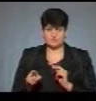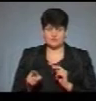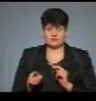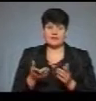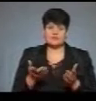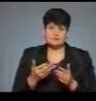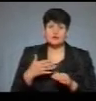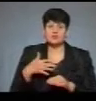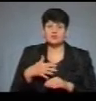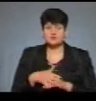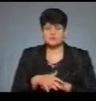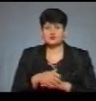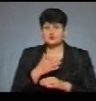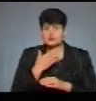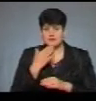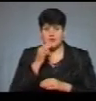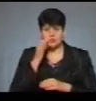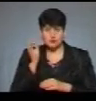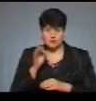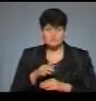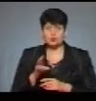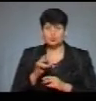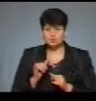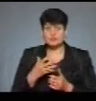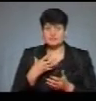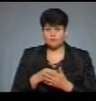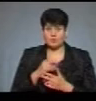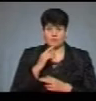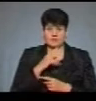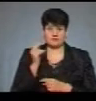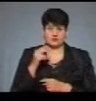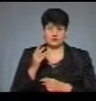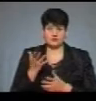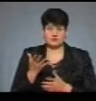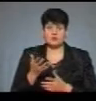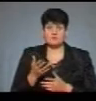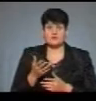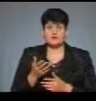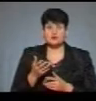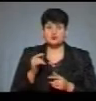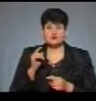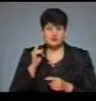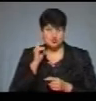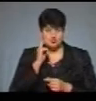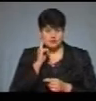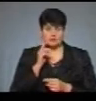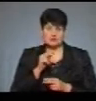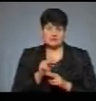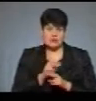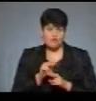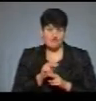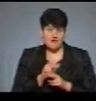ми розуміємо, що нема досвіду, але на своїх помилках вчимось, ми однозначно на них вчимось, чуємо